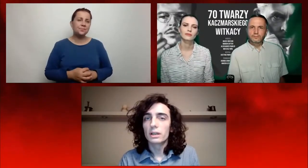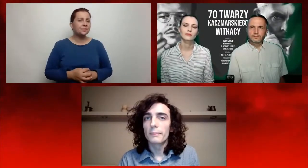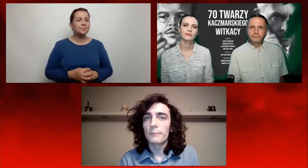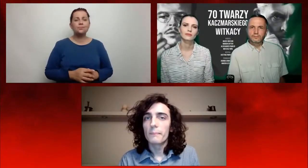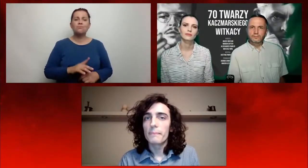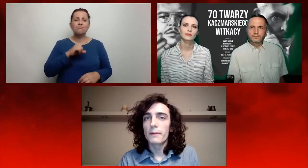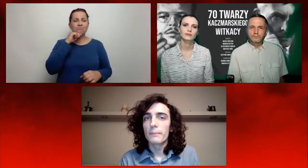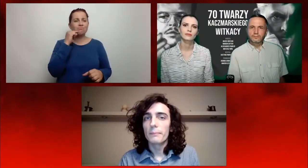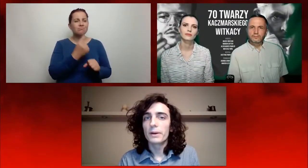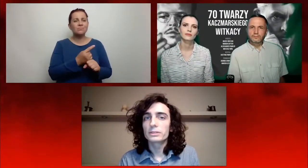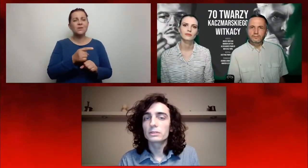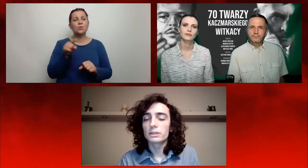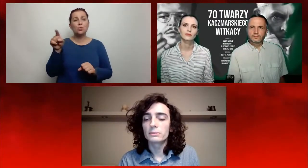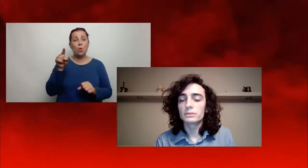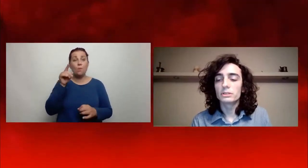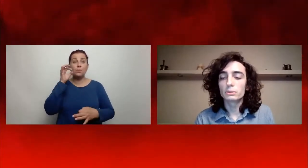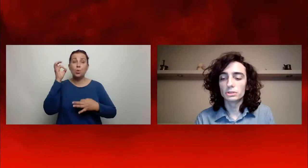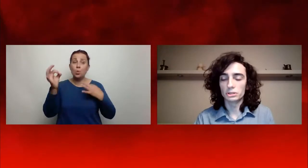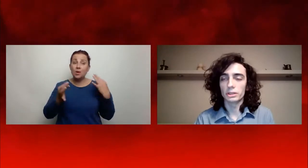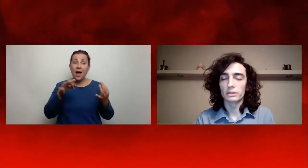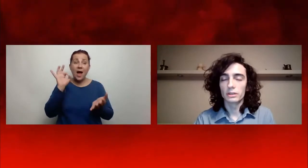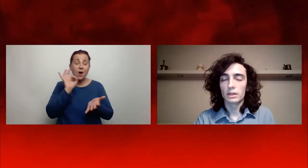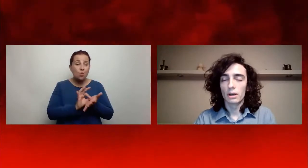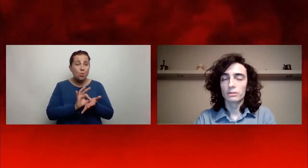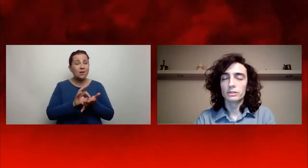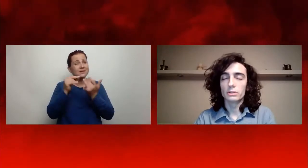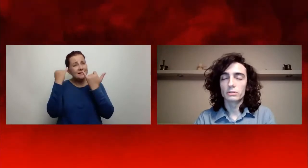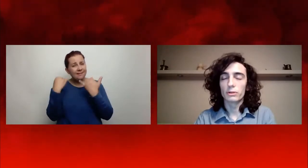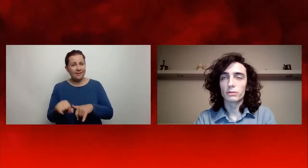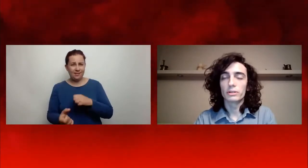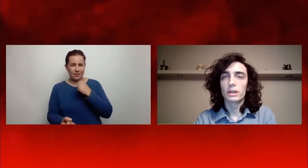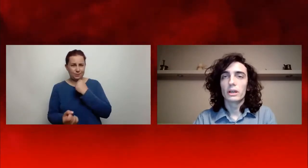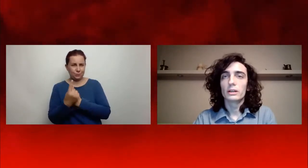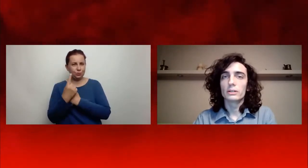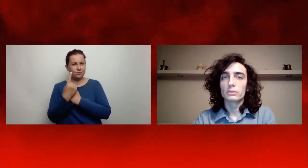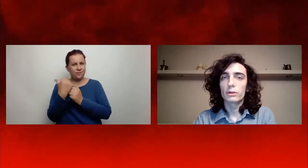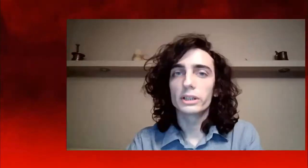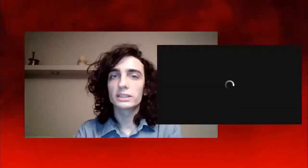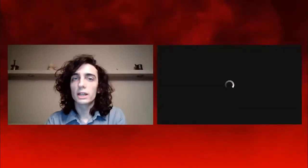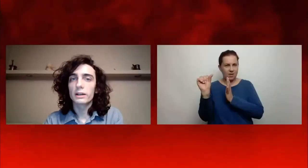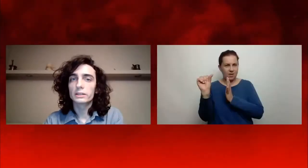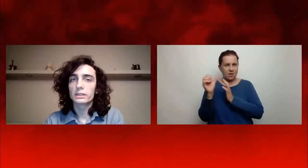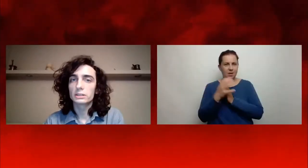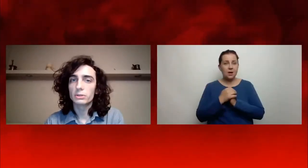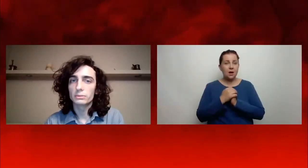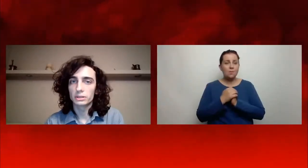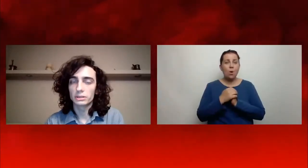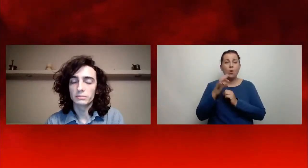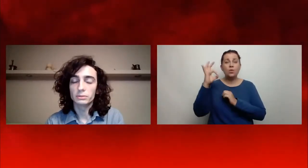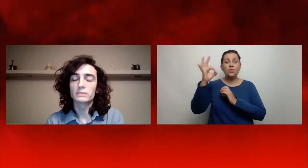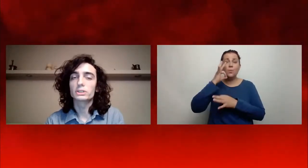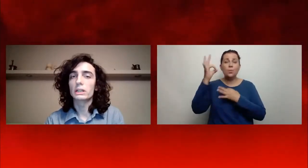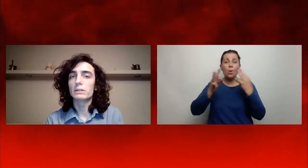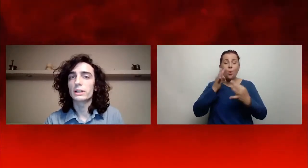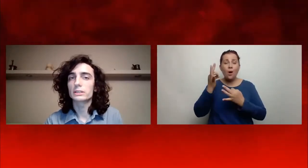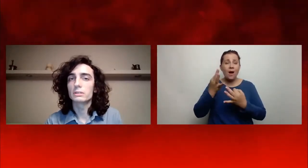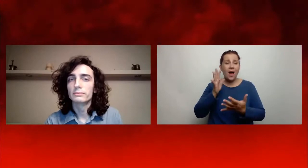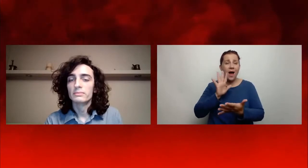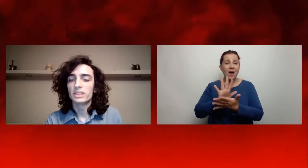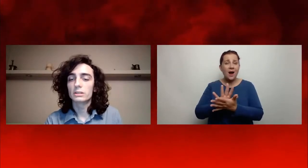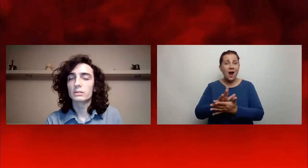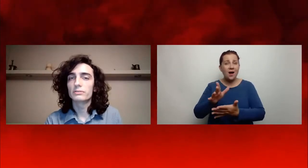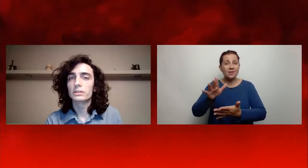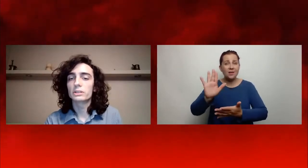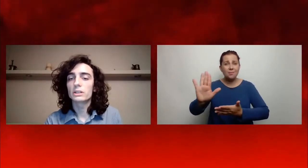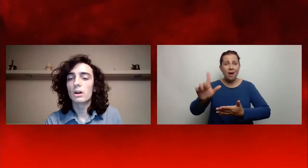autoportret ma w sobie jakby różni się od innych utworów. Utwory Jacka charakteryzują się tym, przyzwyczaiły nas